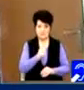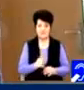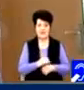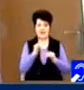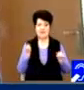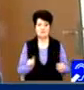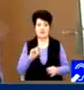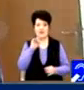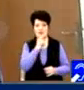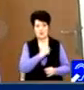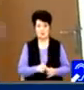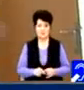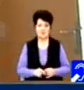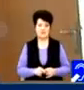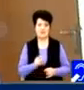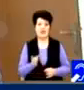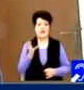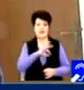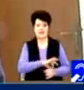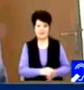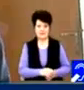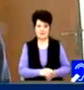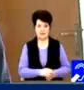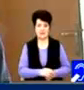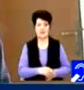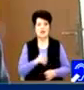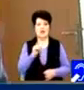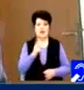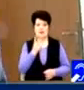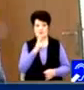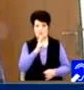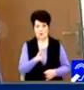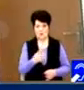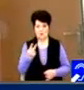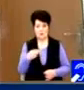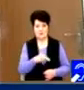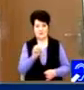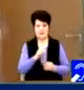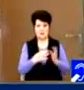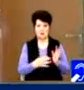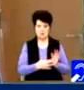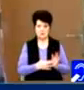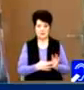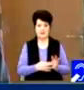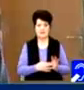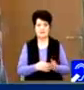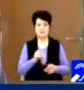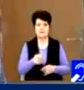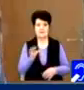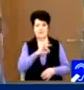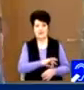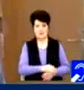economică din sporirea încasărilor pe primele două luni ale anului 2019 excedentul de